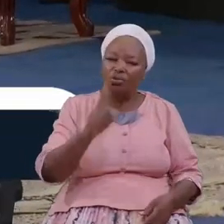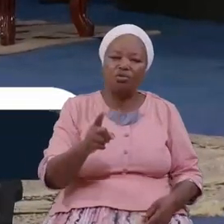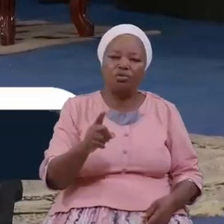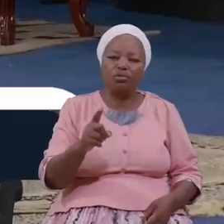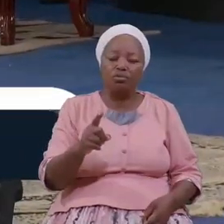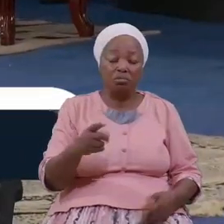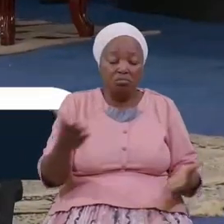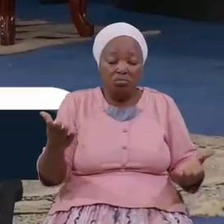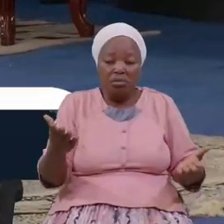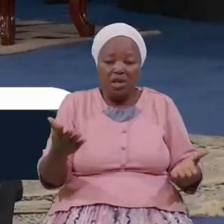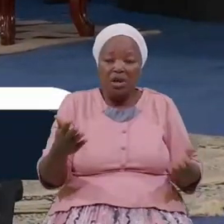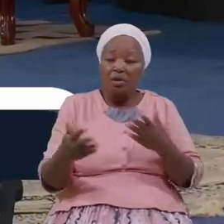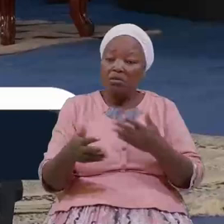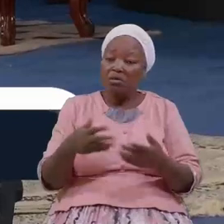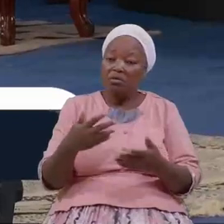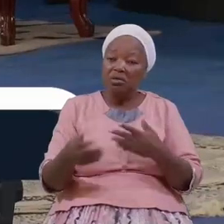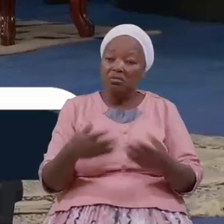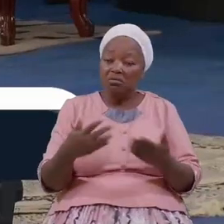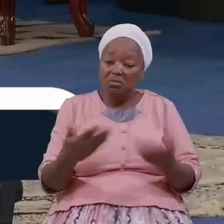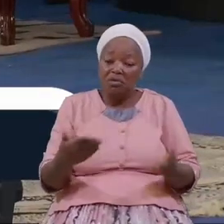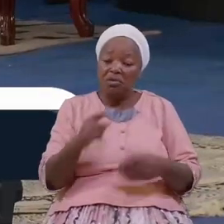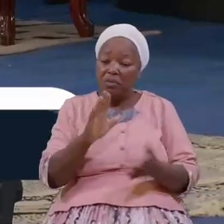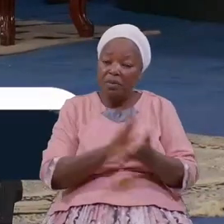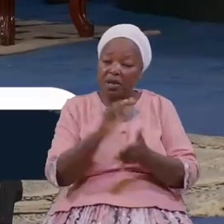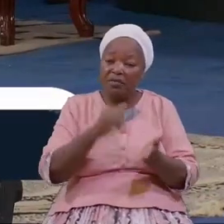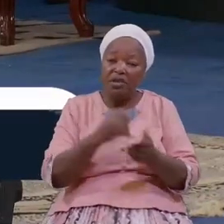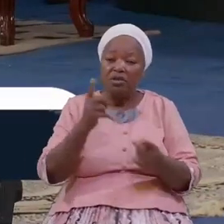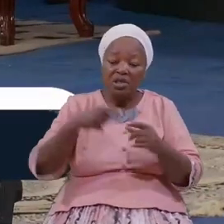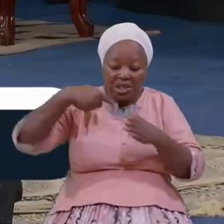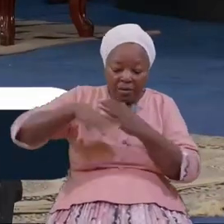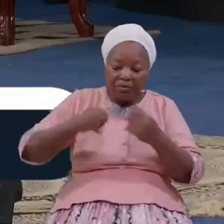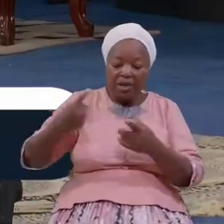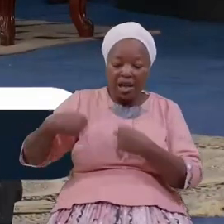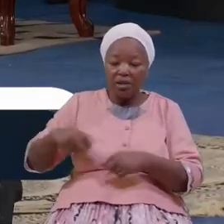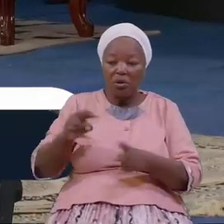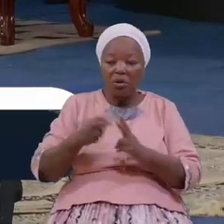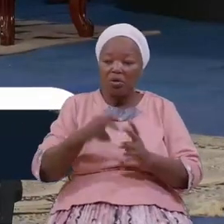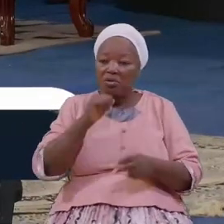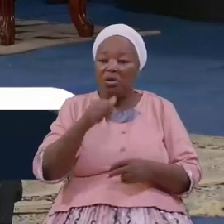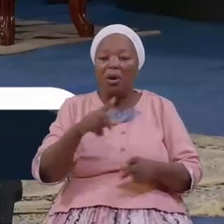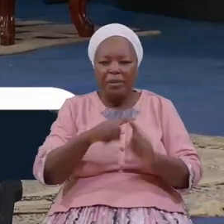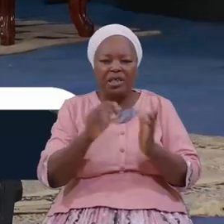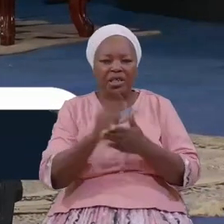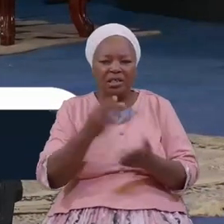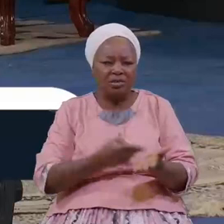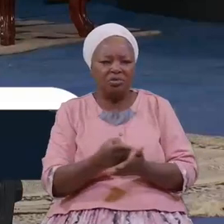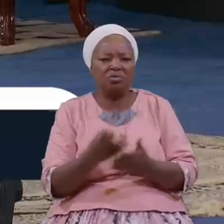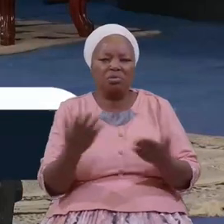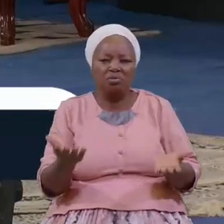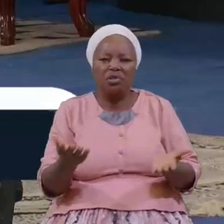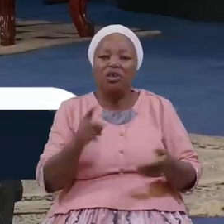nous savons que tu es vrai. S'ils croient cela de tout leur cœur, ça c'est bon, vous devez comprendre.